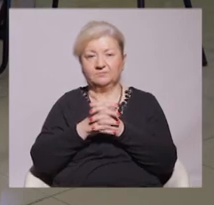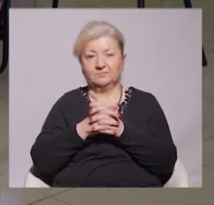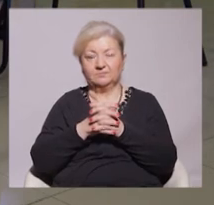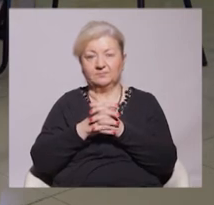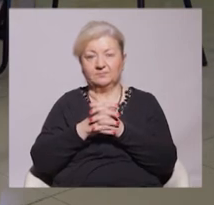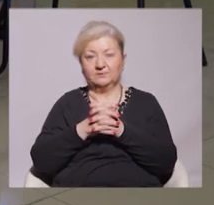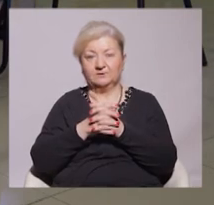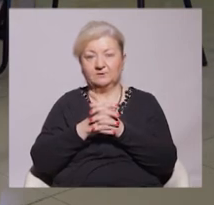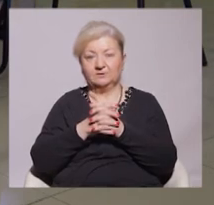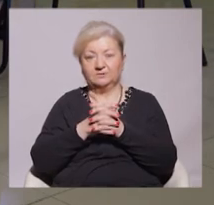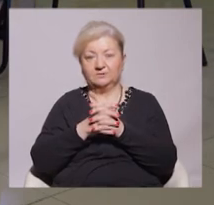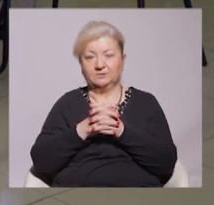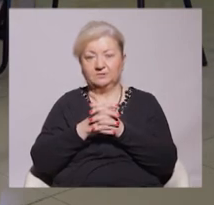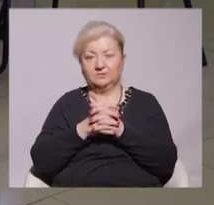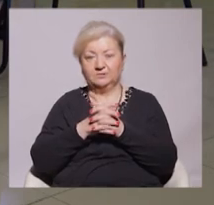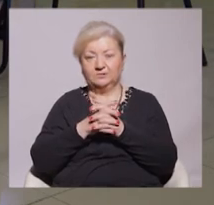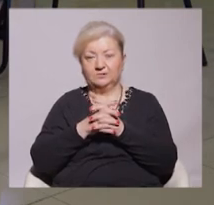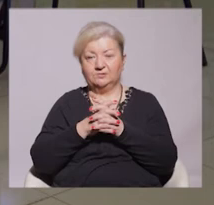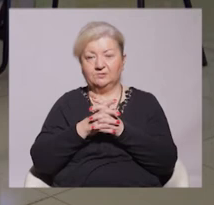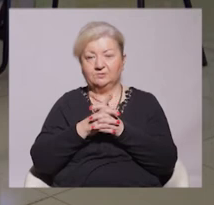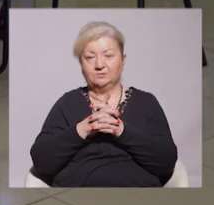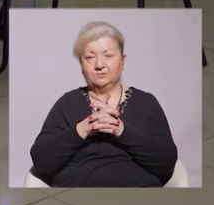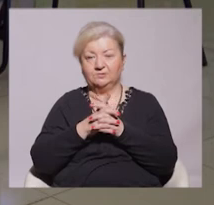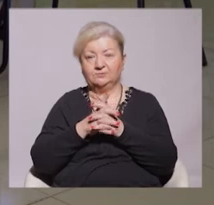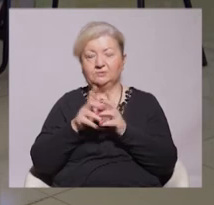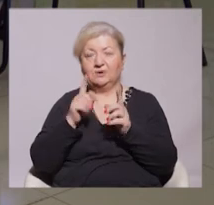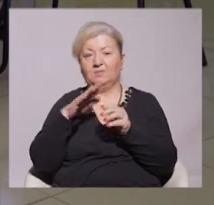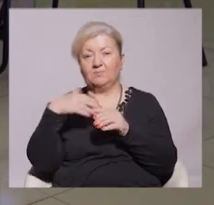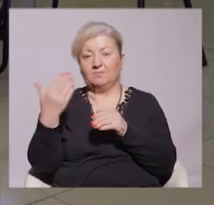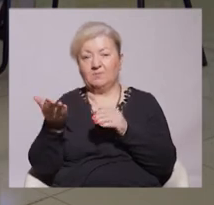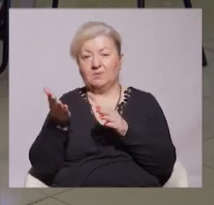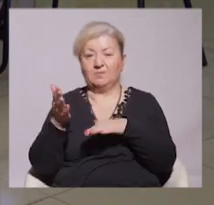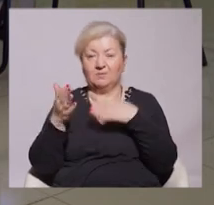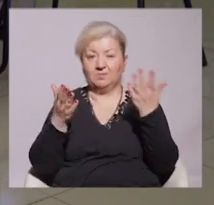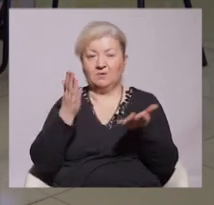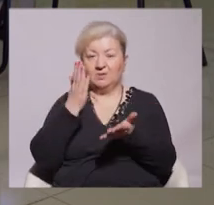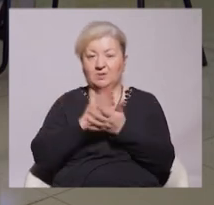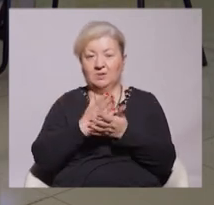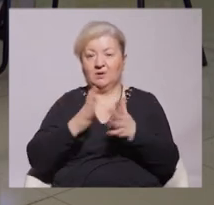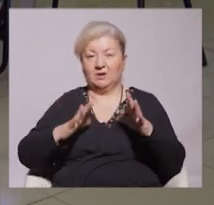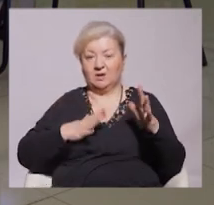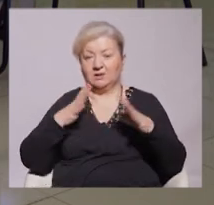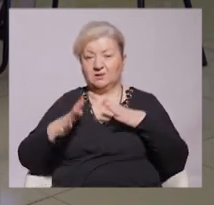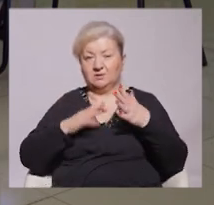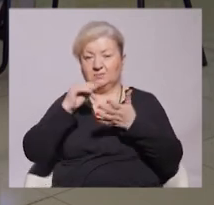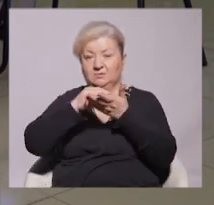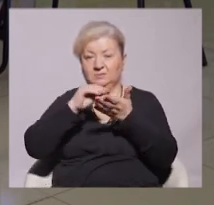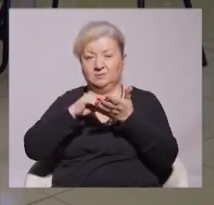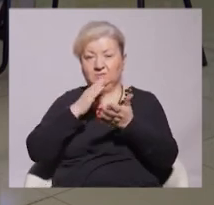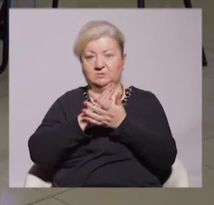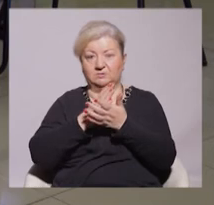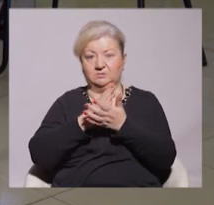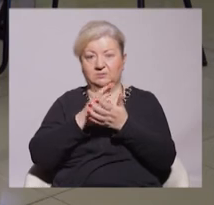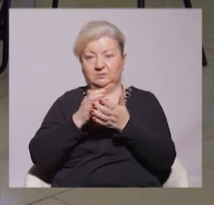5-10 მესამედ ხარისხად ჯოული. მარცხენაში და მარჯვენა ნაწილშიც ენერგიებია წარმოდგენილი. ახლა რადგან 10-ის ხარისხებით